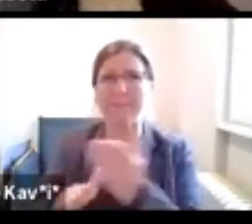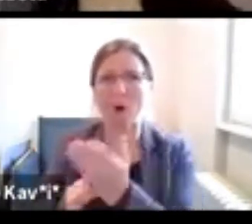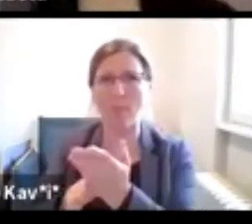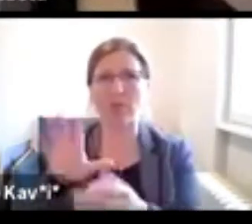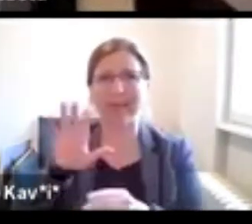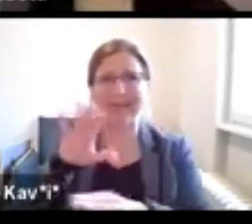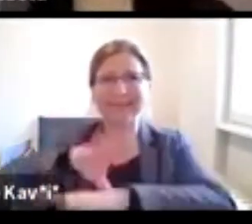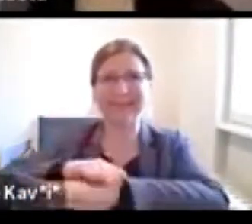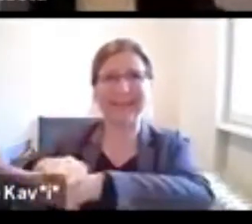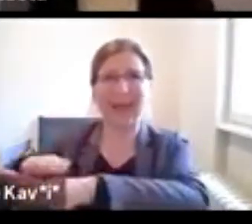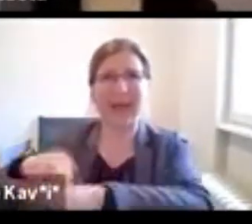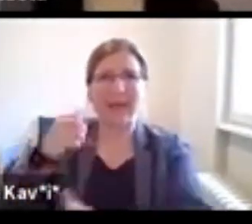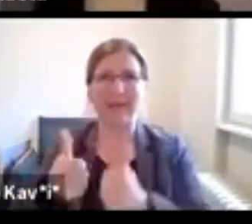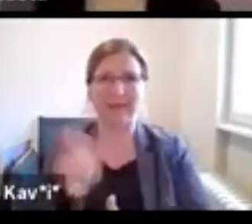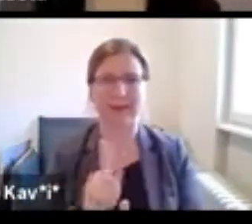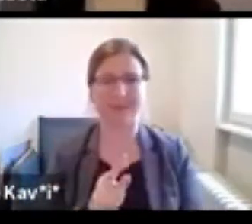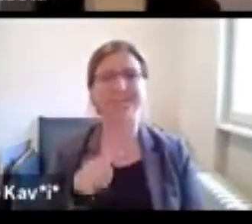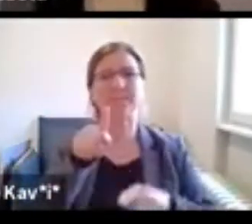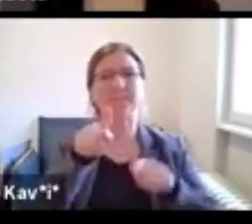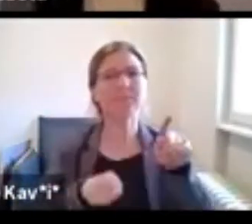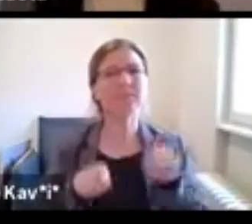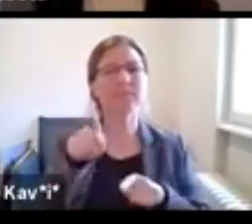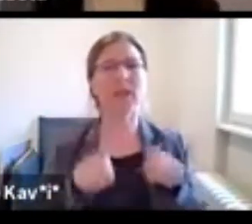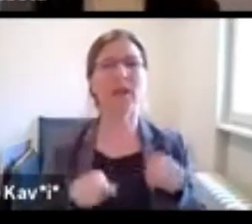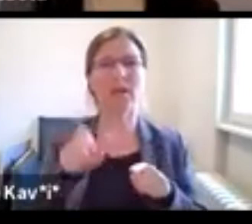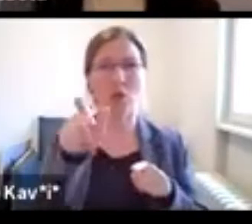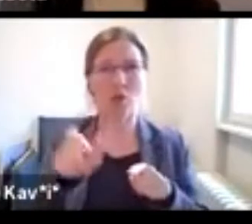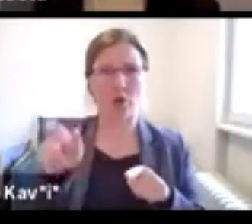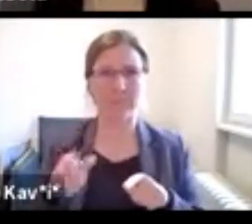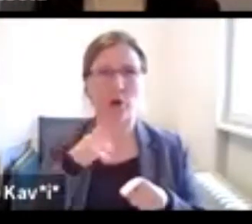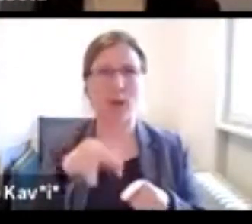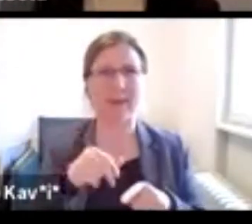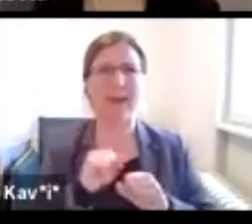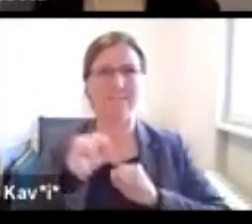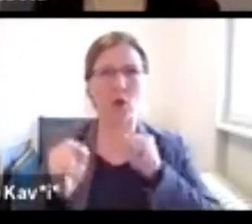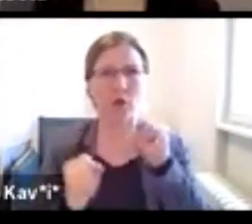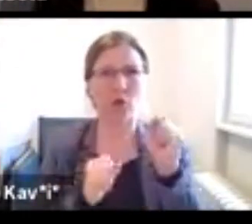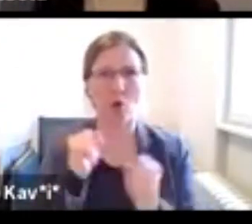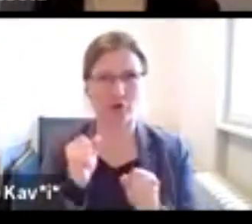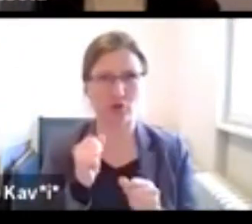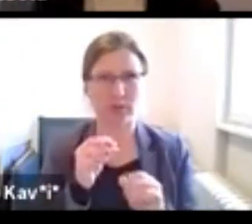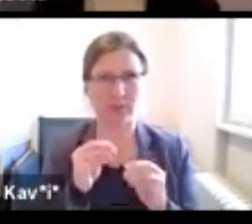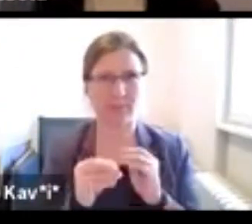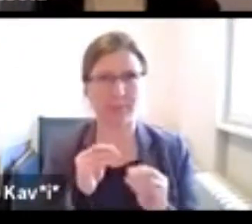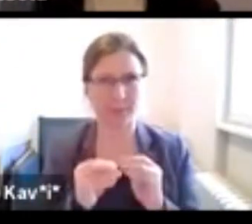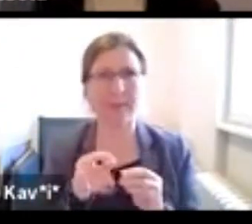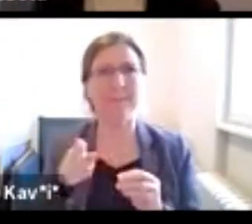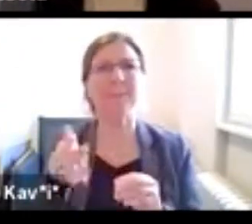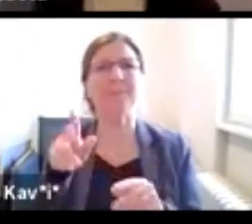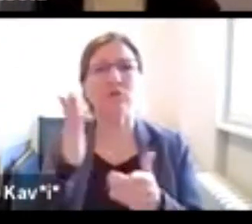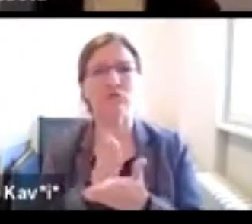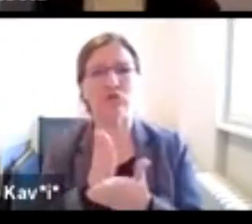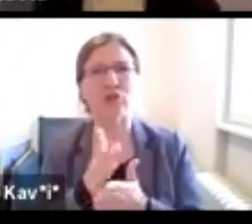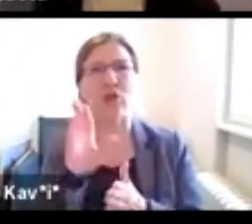Ponekad osoba s motoričkim poremećajem ima osim motoričkog poremećaja na otežano razumijevanje informacija ako se